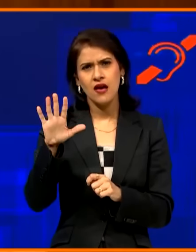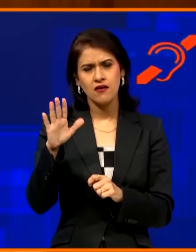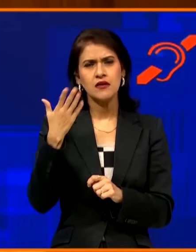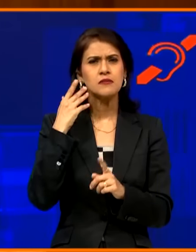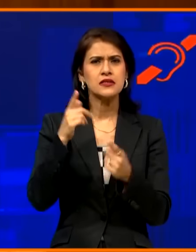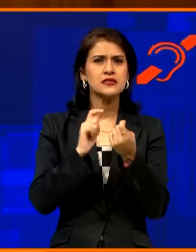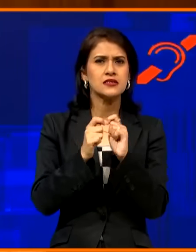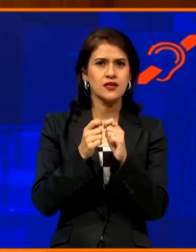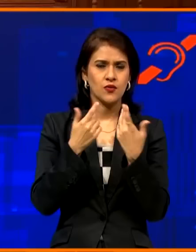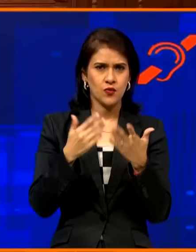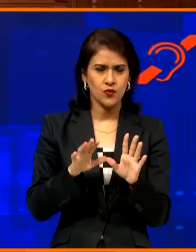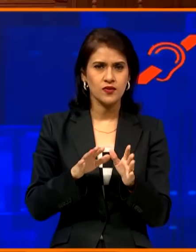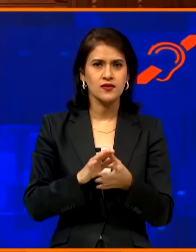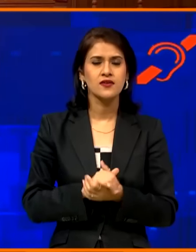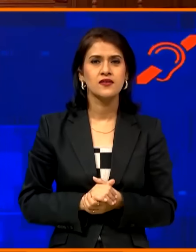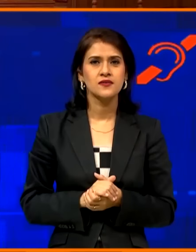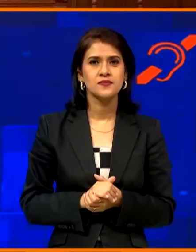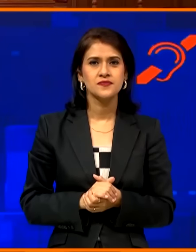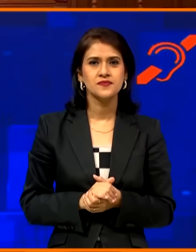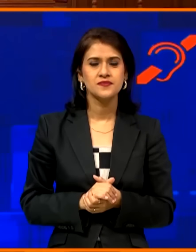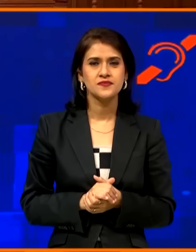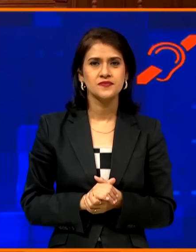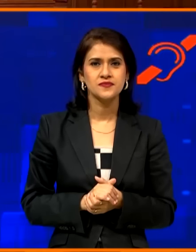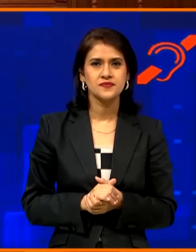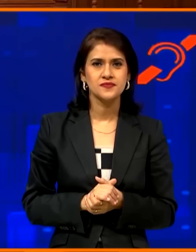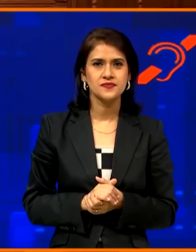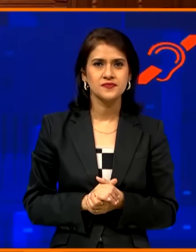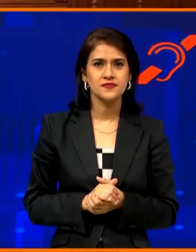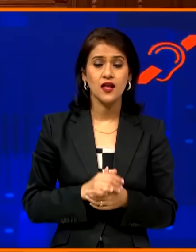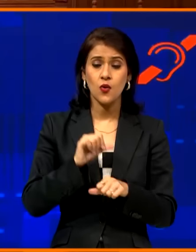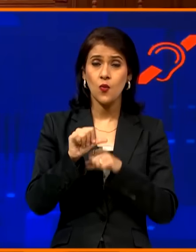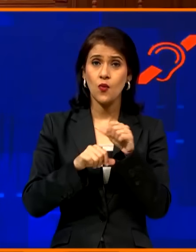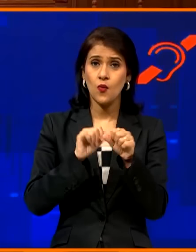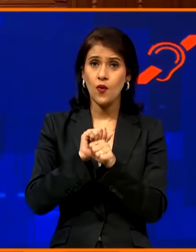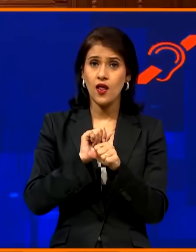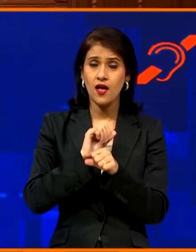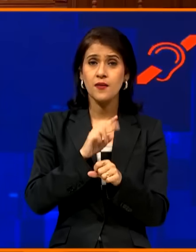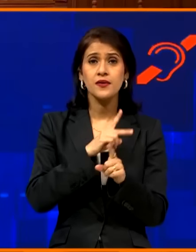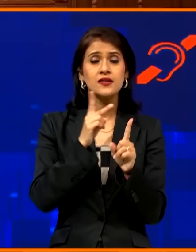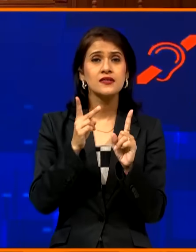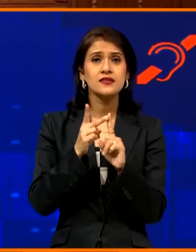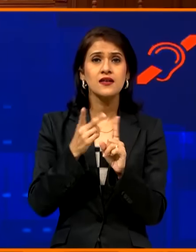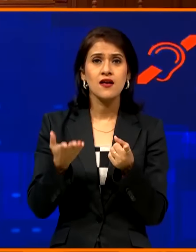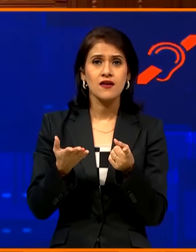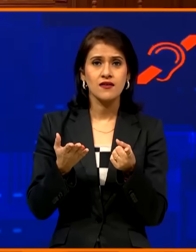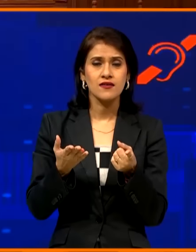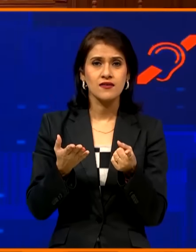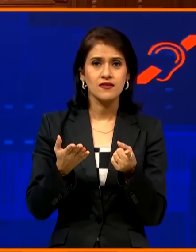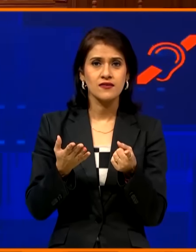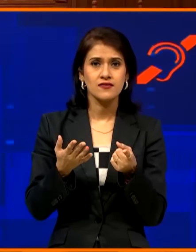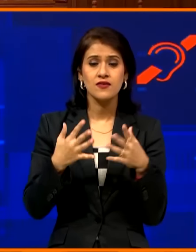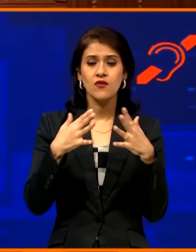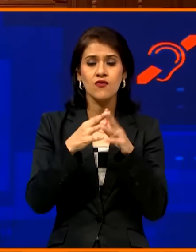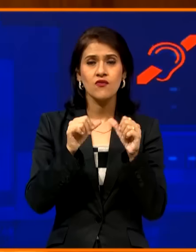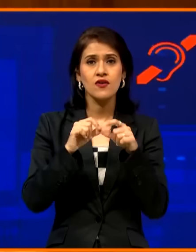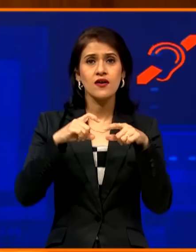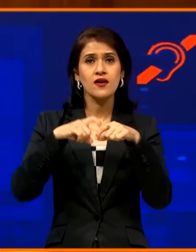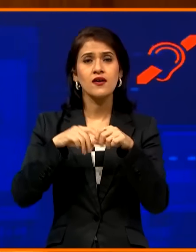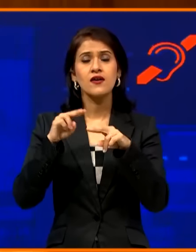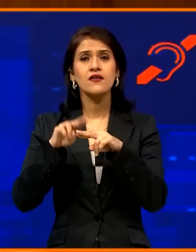है एक बात यह है दूसरी बात यह है कि औका है क्या इसको समझना जरूरी